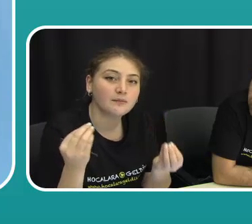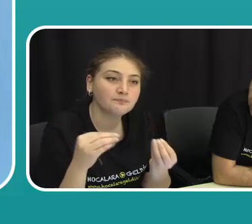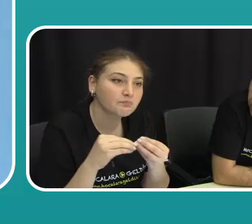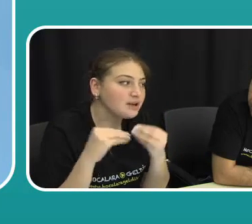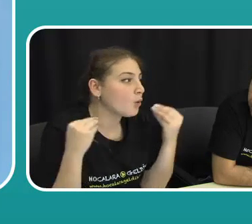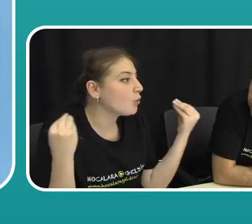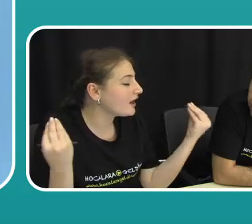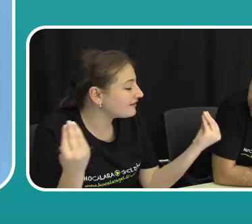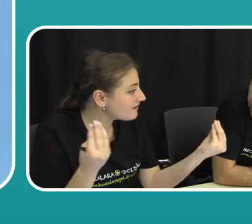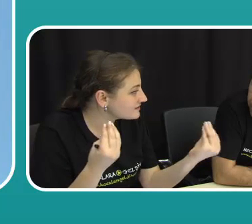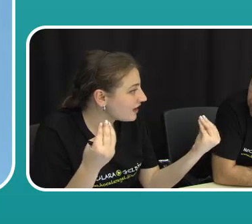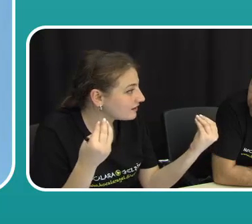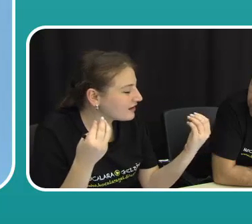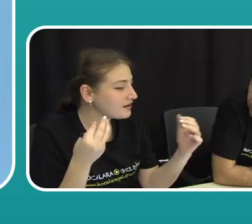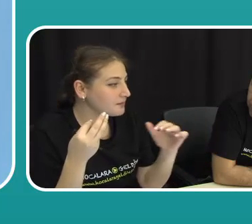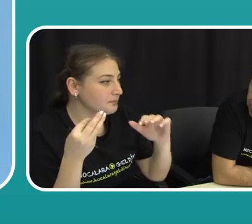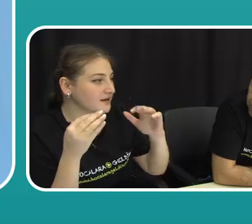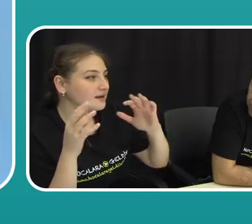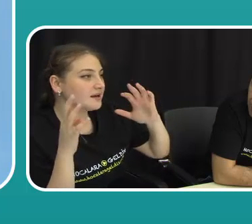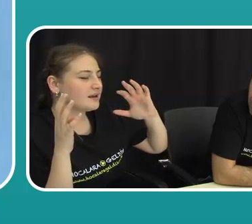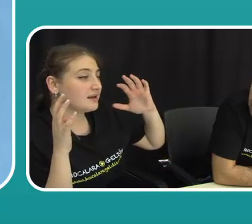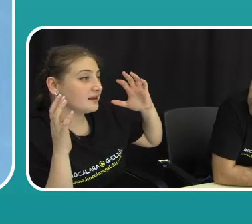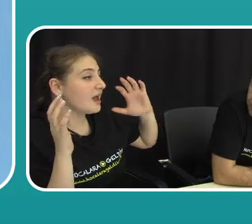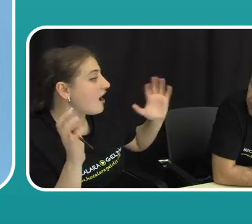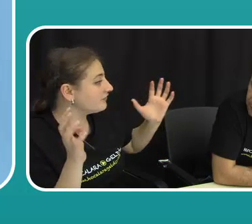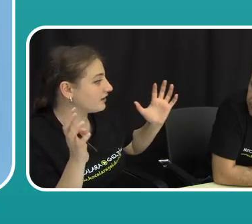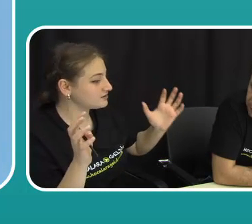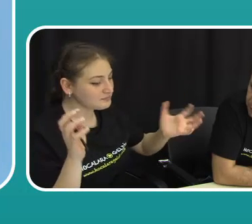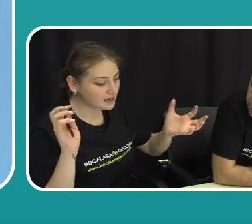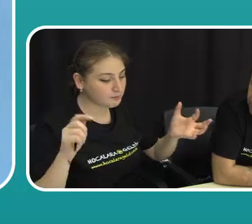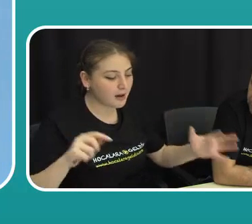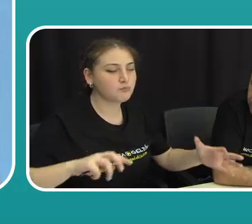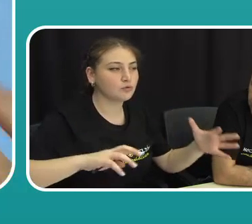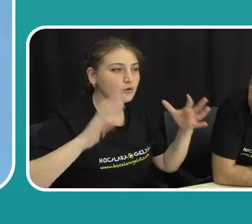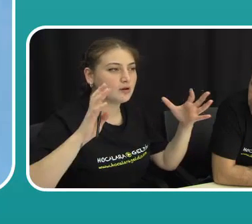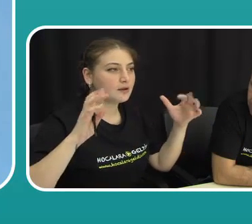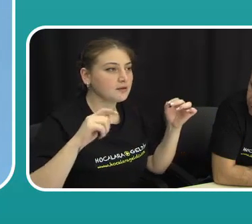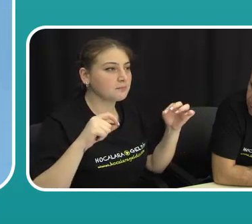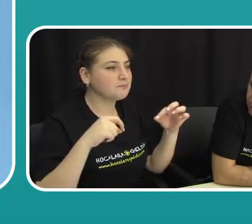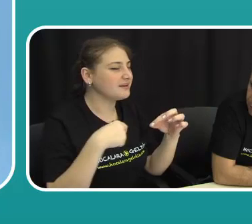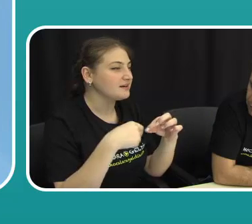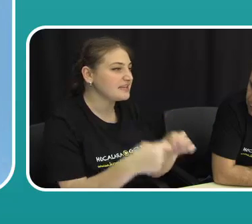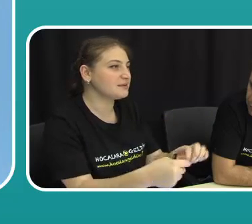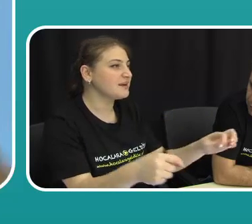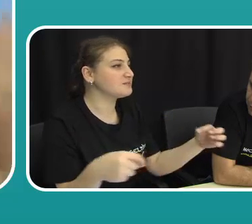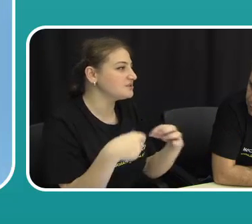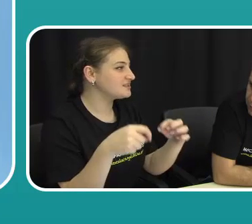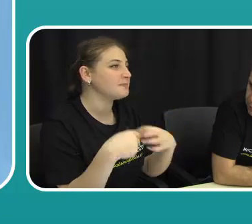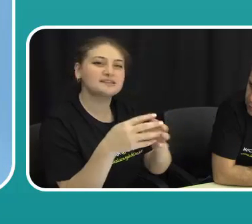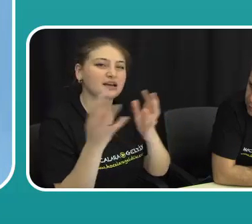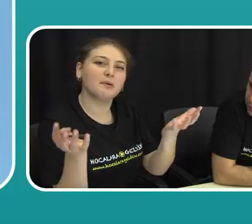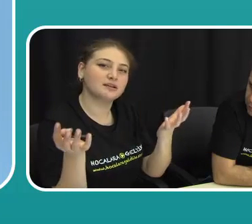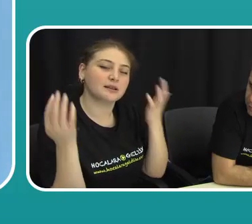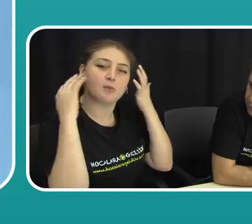aslında bir olaydan ziyade bir e an var şimdi mesela ben bunu bir ressama resmini